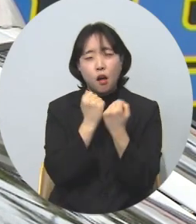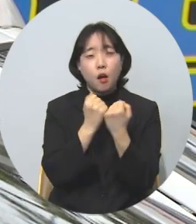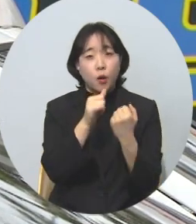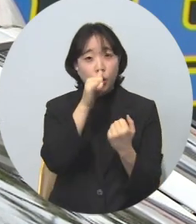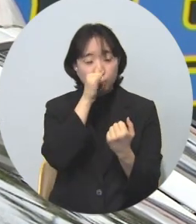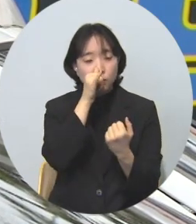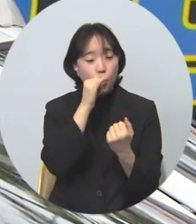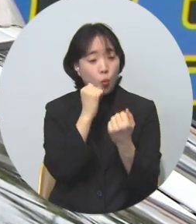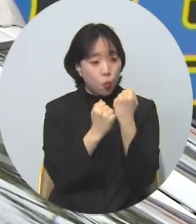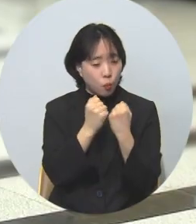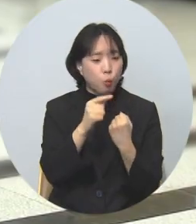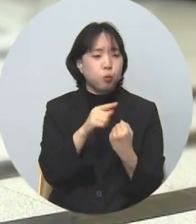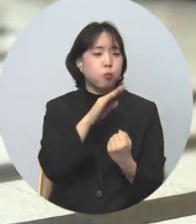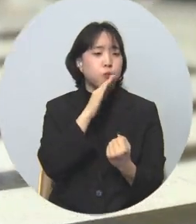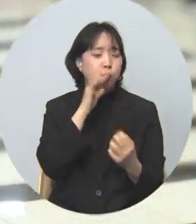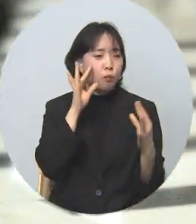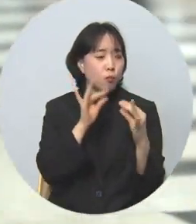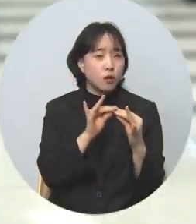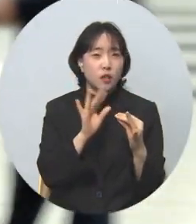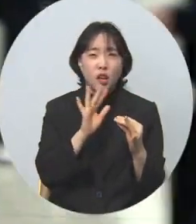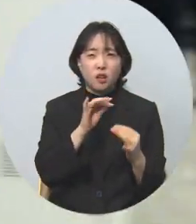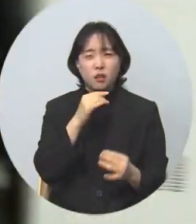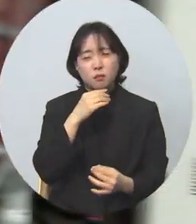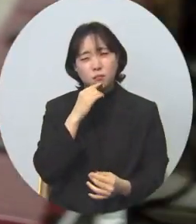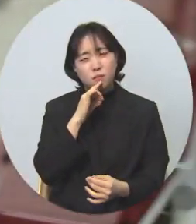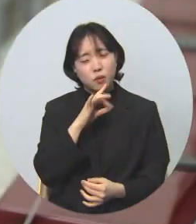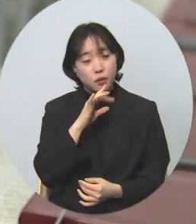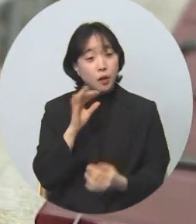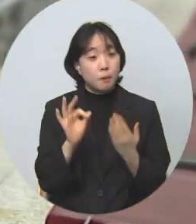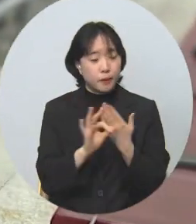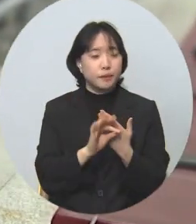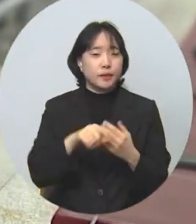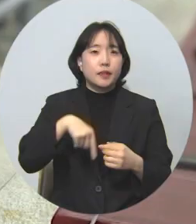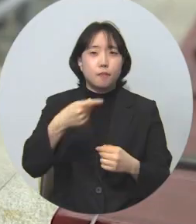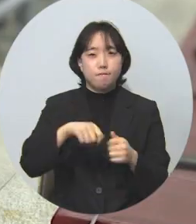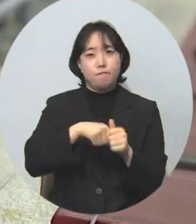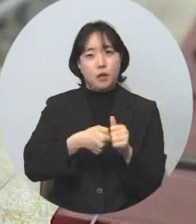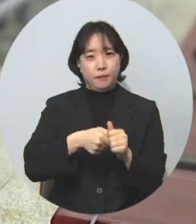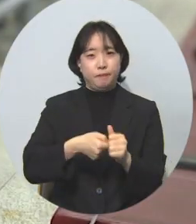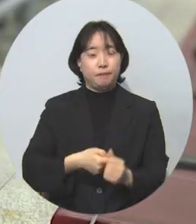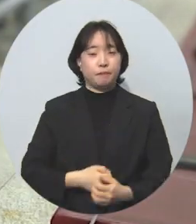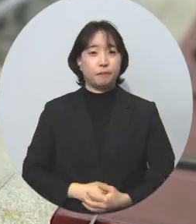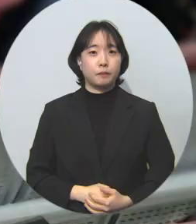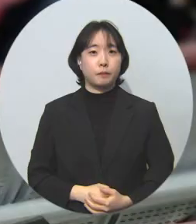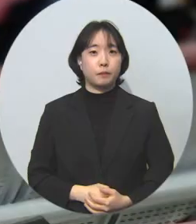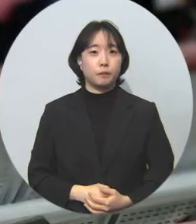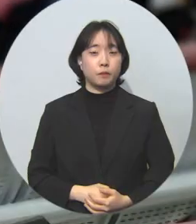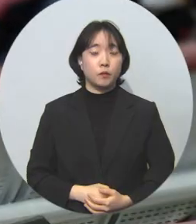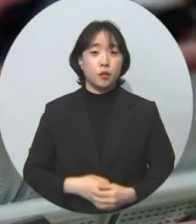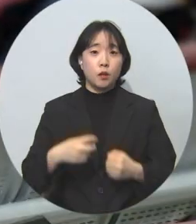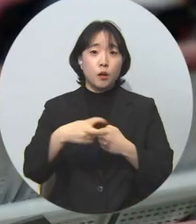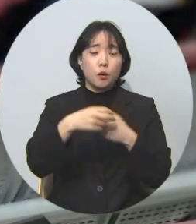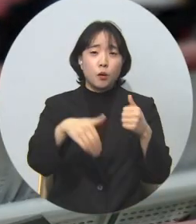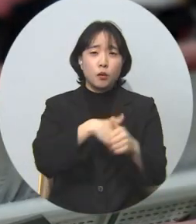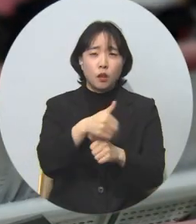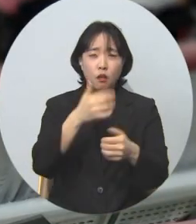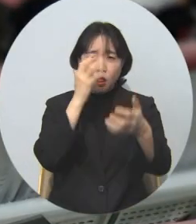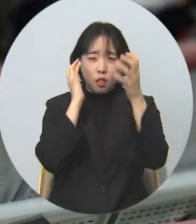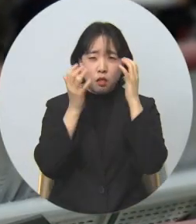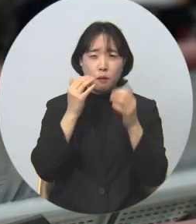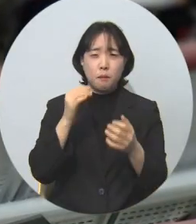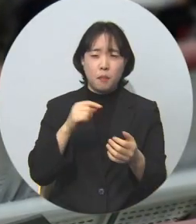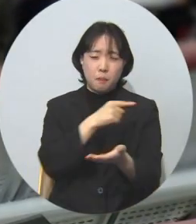전공의들이 내놓은 의견이 타당하지 않으면 다음 단계 처분이 진행됩니다 의료 현장에 혼란을 초래한